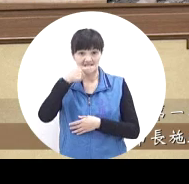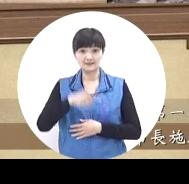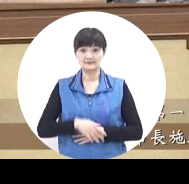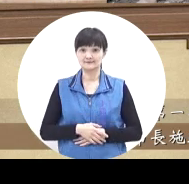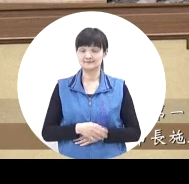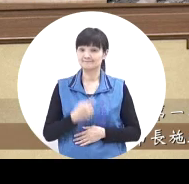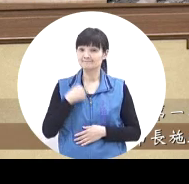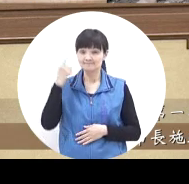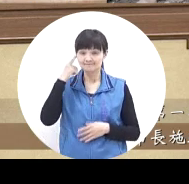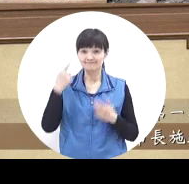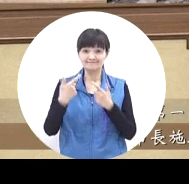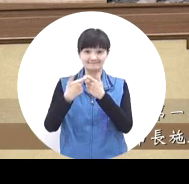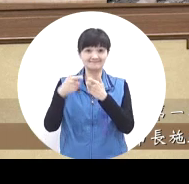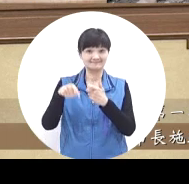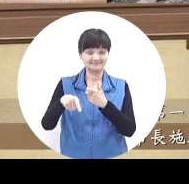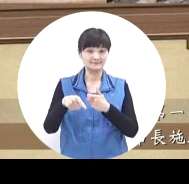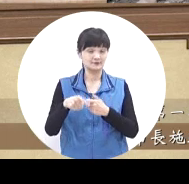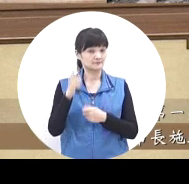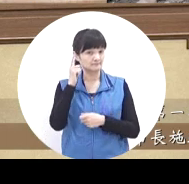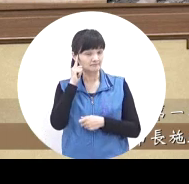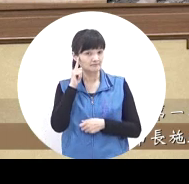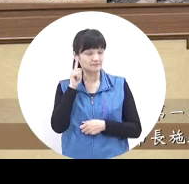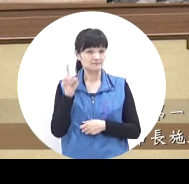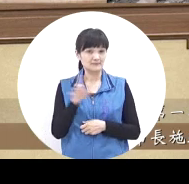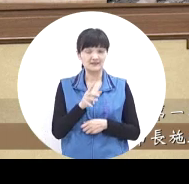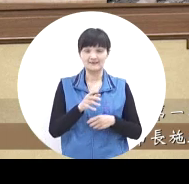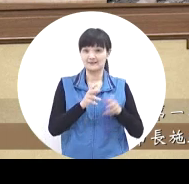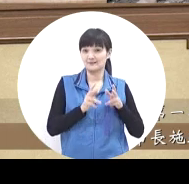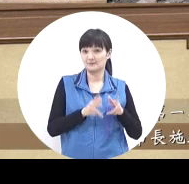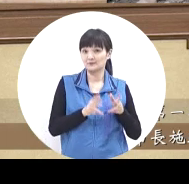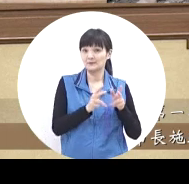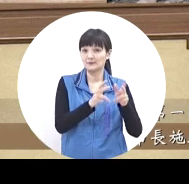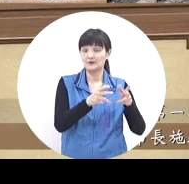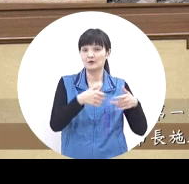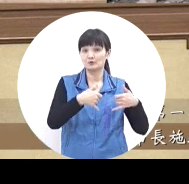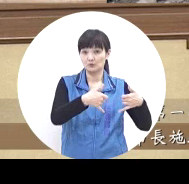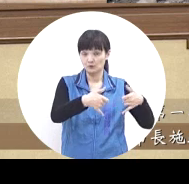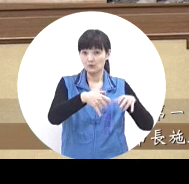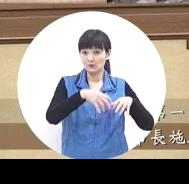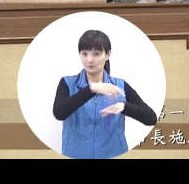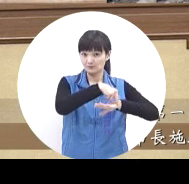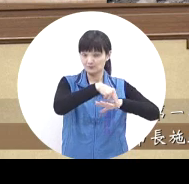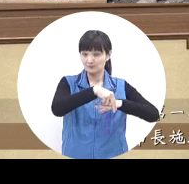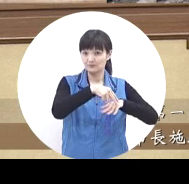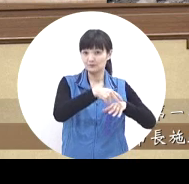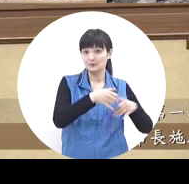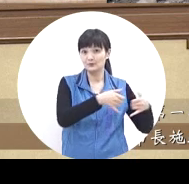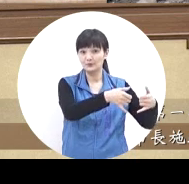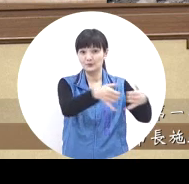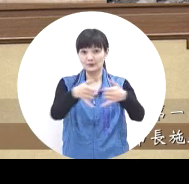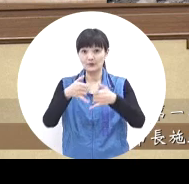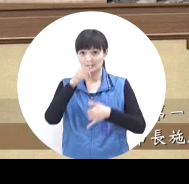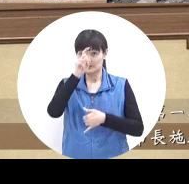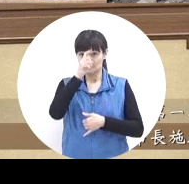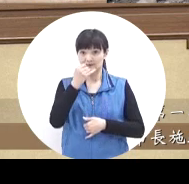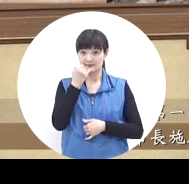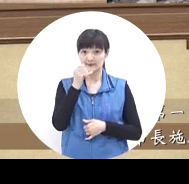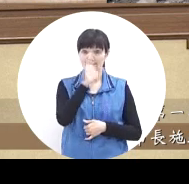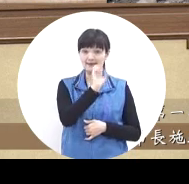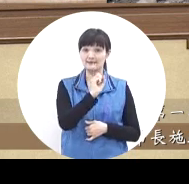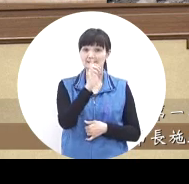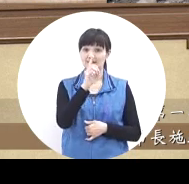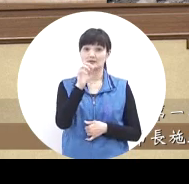游路线作为赛道的比赛，让永续观光的理念让新北市成为 SDGs 的城市。